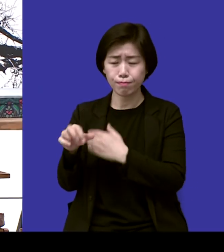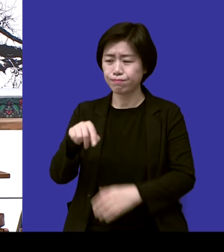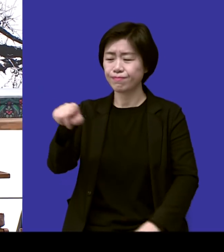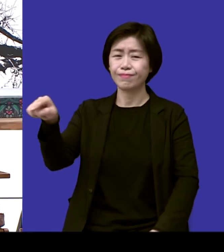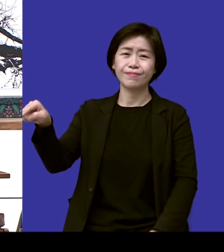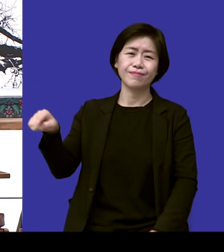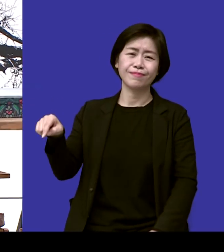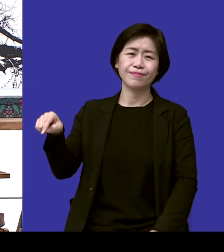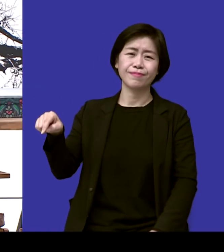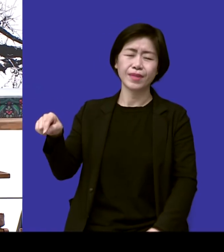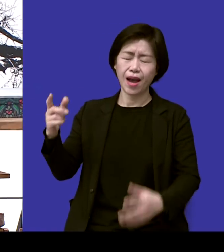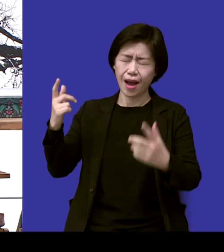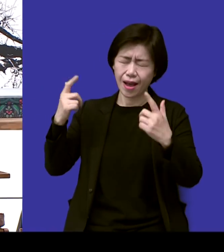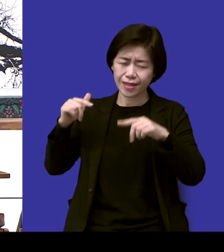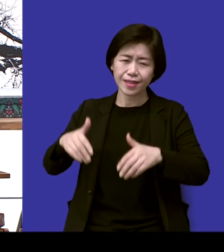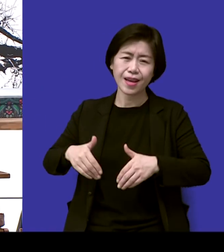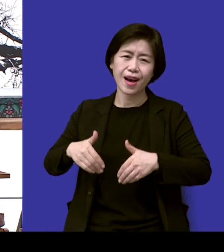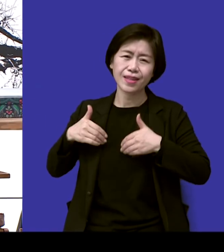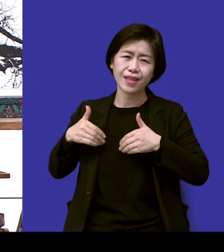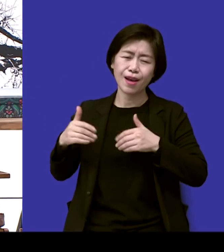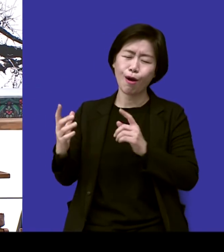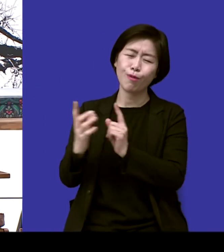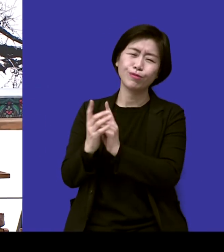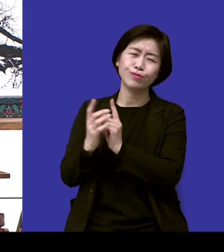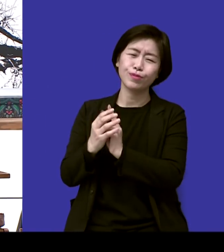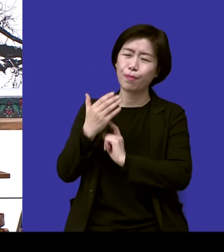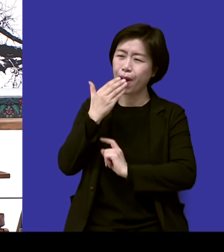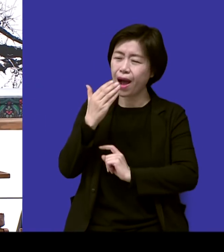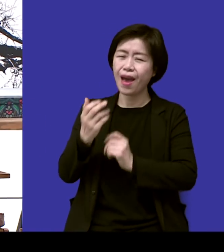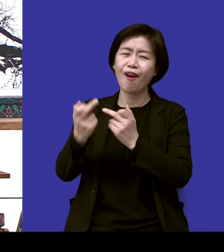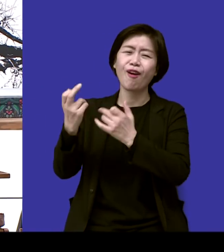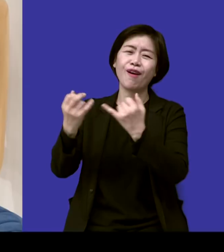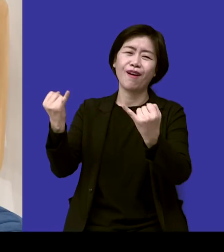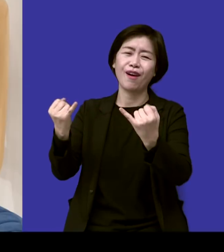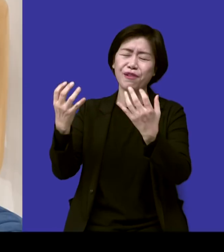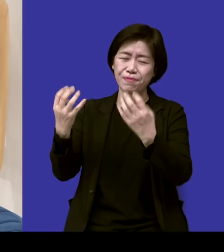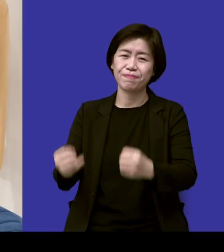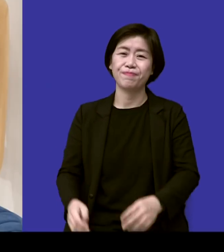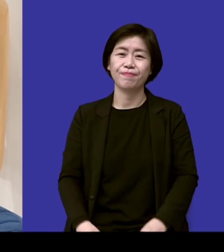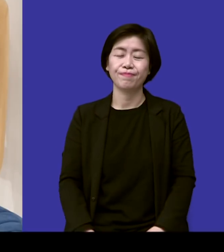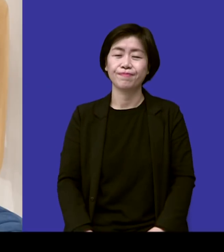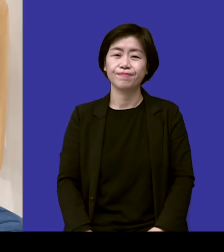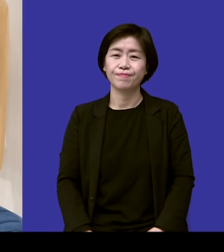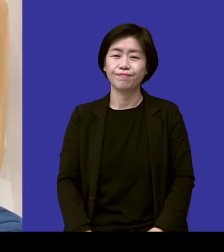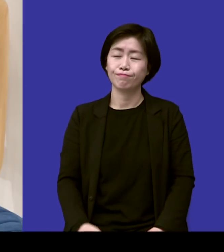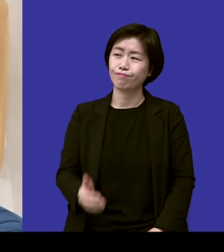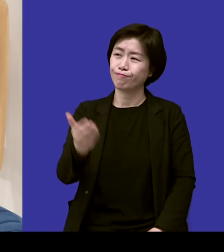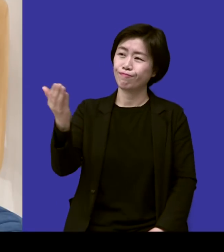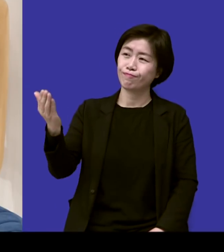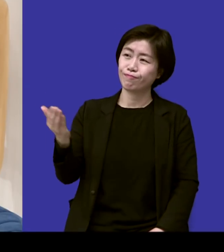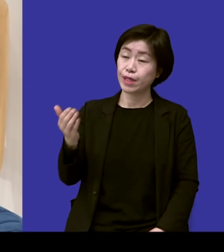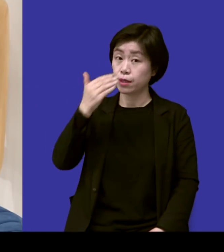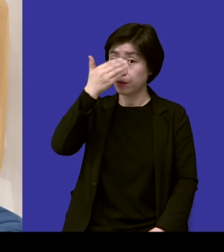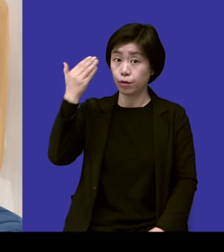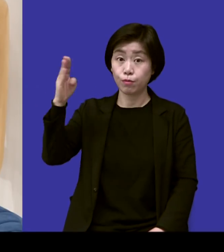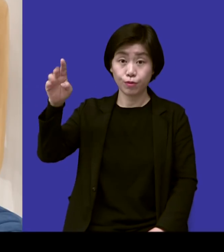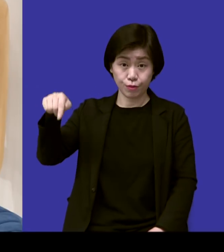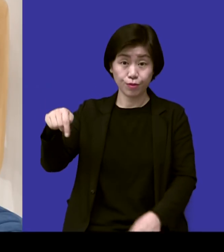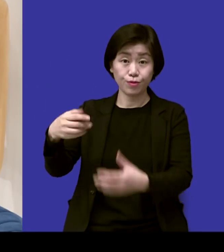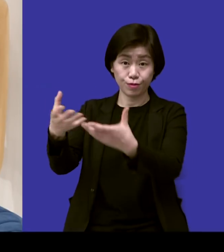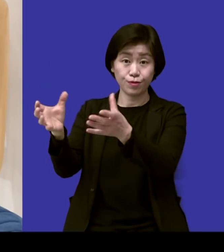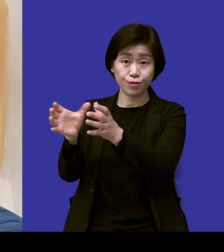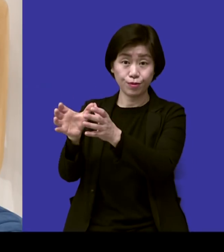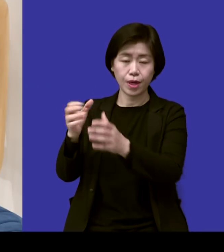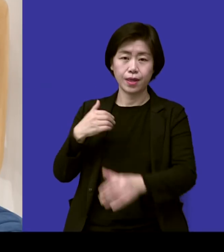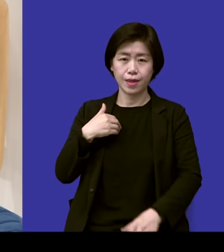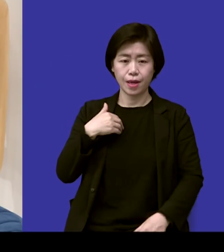맞아주는 형제, 따뜻하게 봐주는 누나들, 형들, 그 형들과 누나들, 청년부. 아,